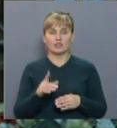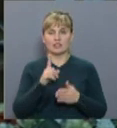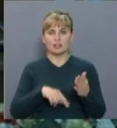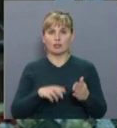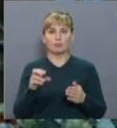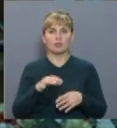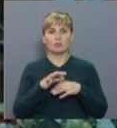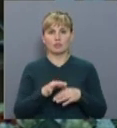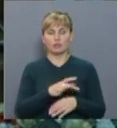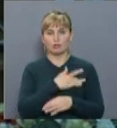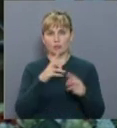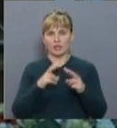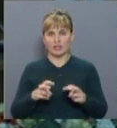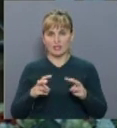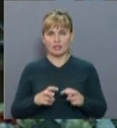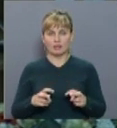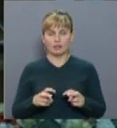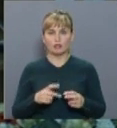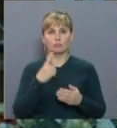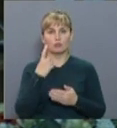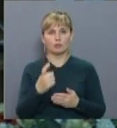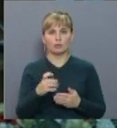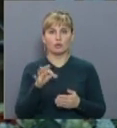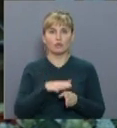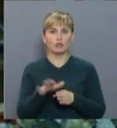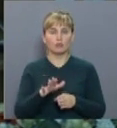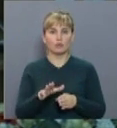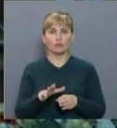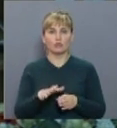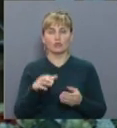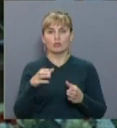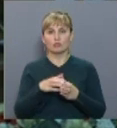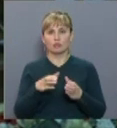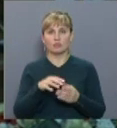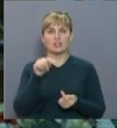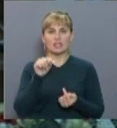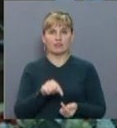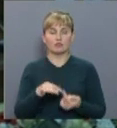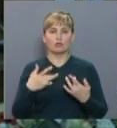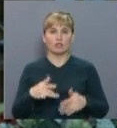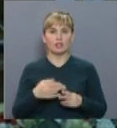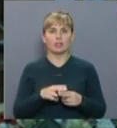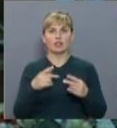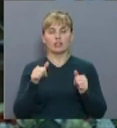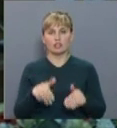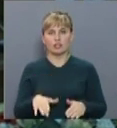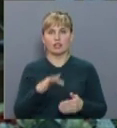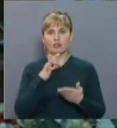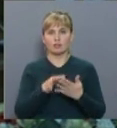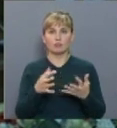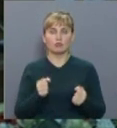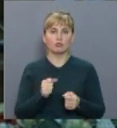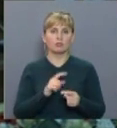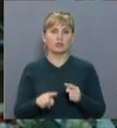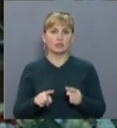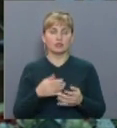без проведения служебных расследований, предупреждение о неполном служебном соответствии, а также увольнение. Данное решение об ответственности принимается без